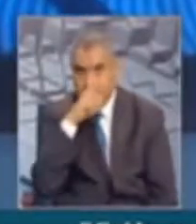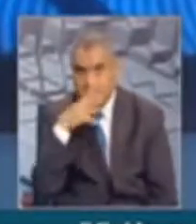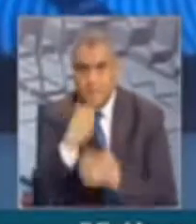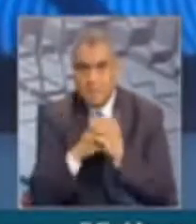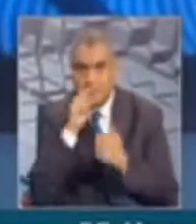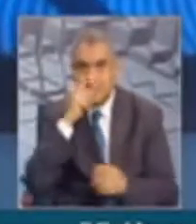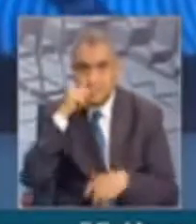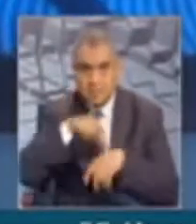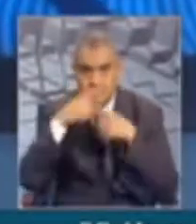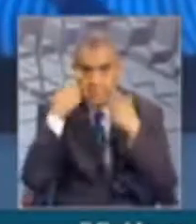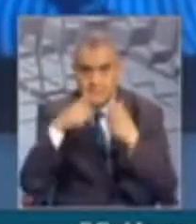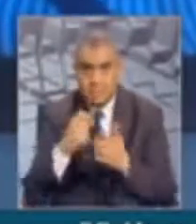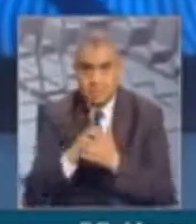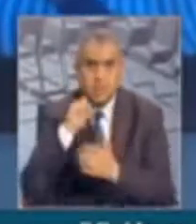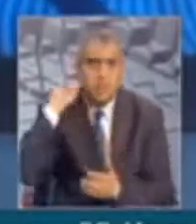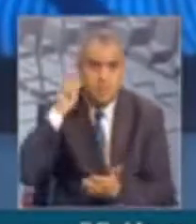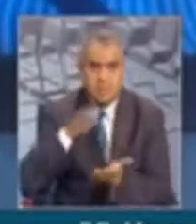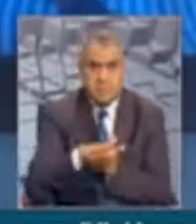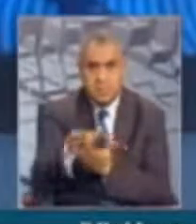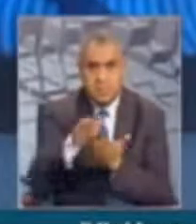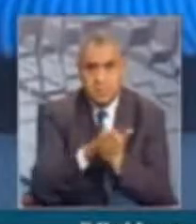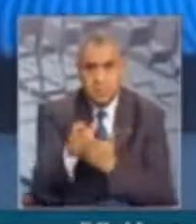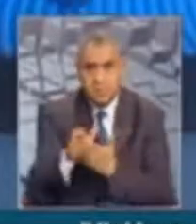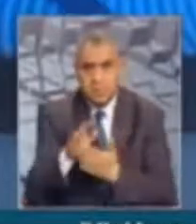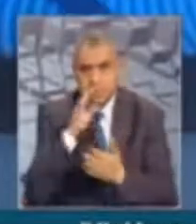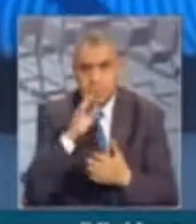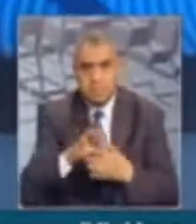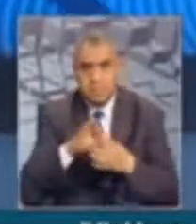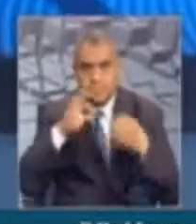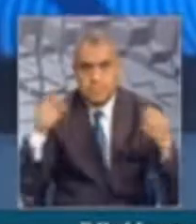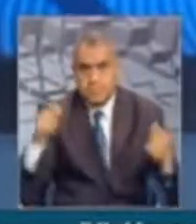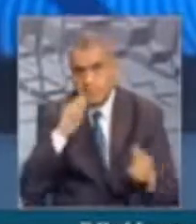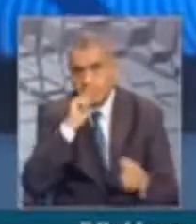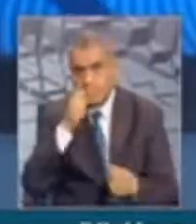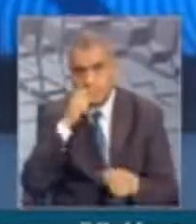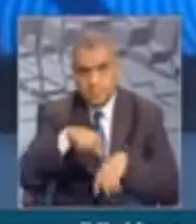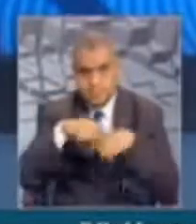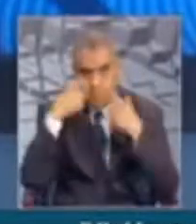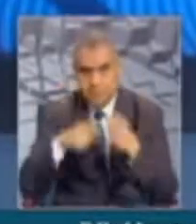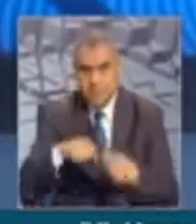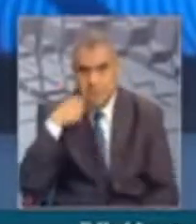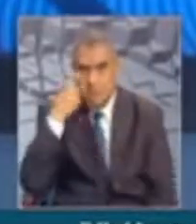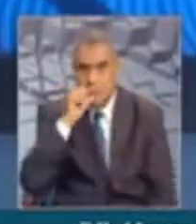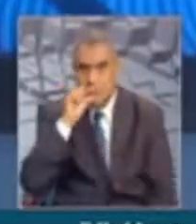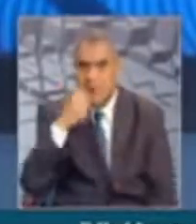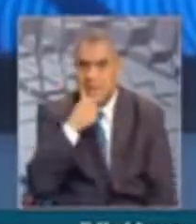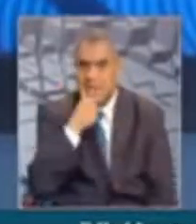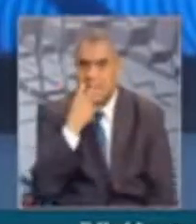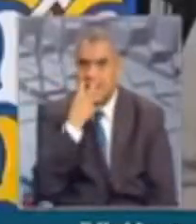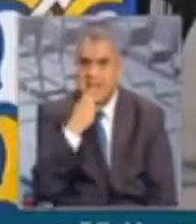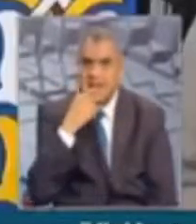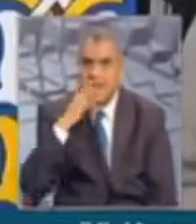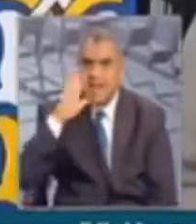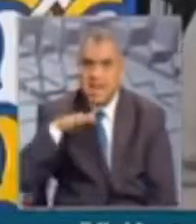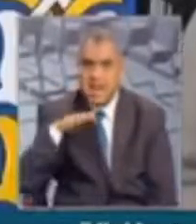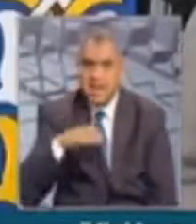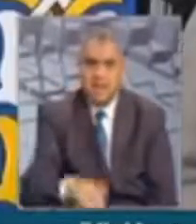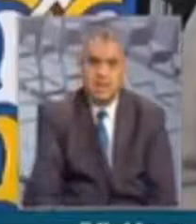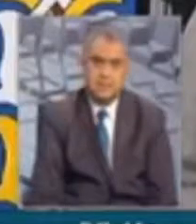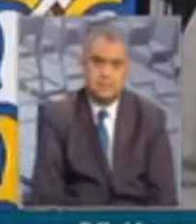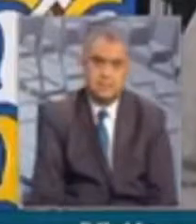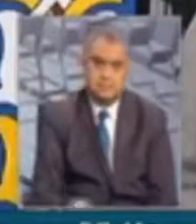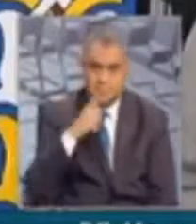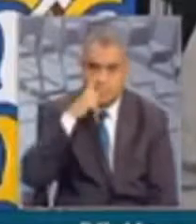في سيدي عبد الرحمن بمحافظة مطروح. وللمزيد من المتابعة انضموا إلينا مراسلنا وليد